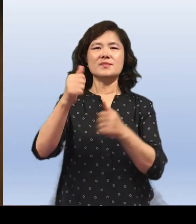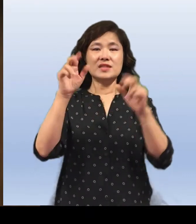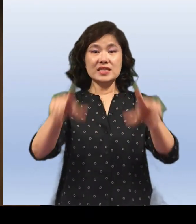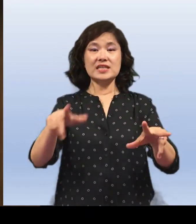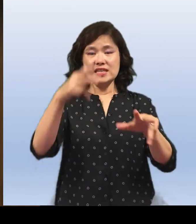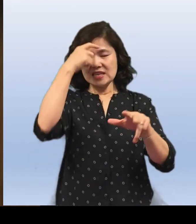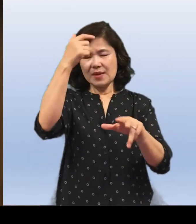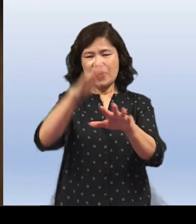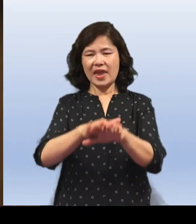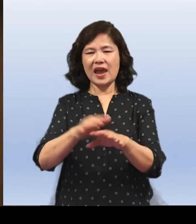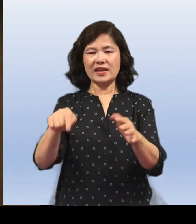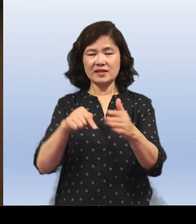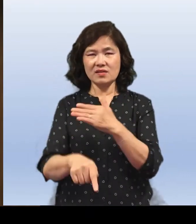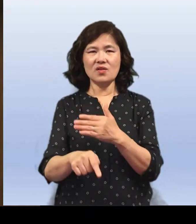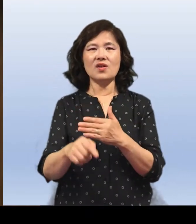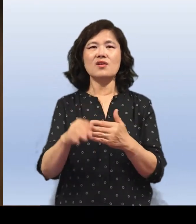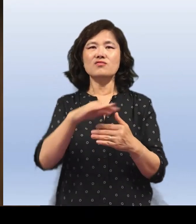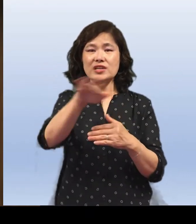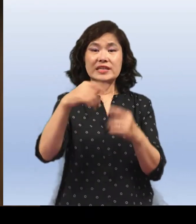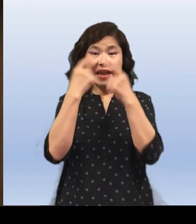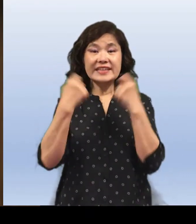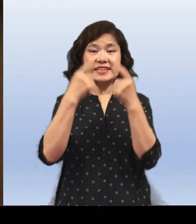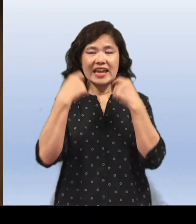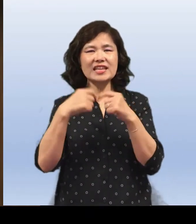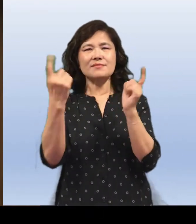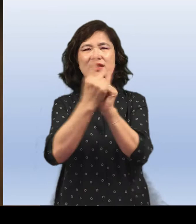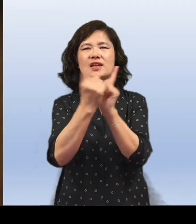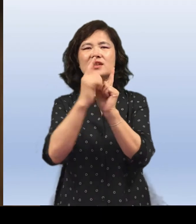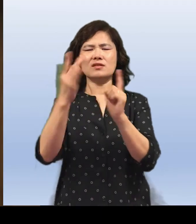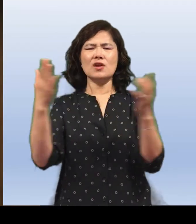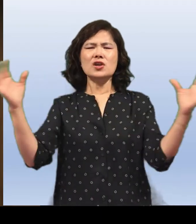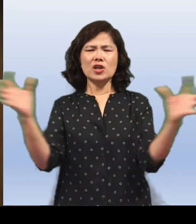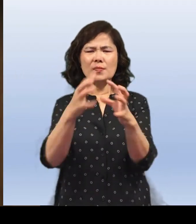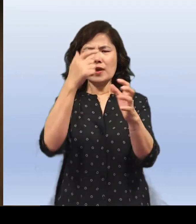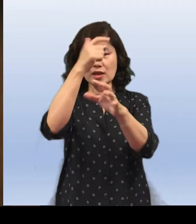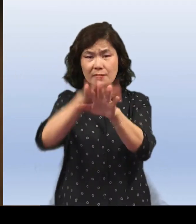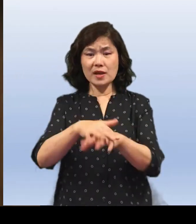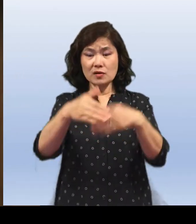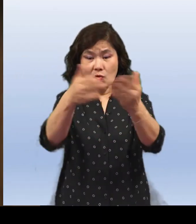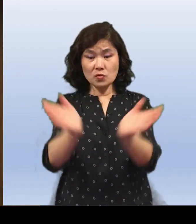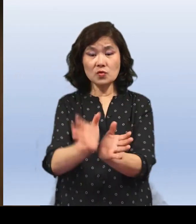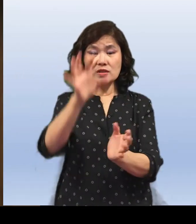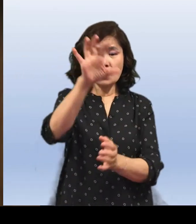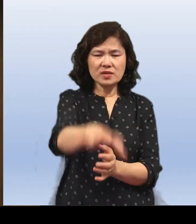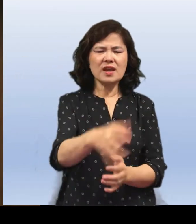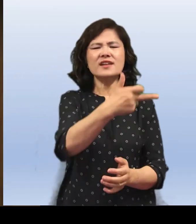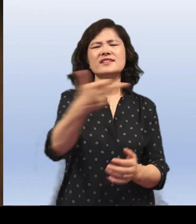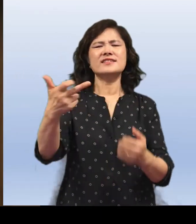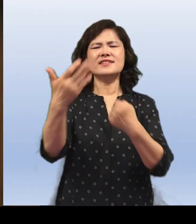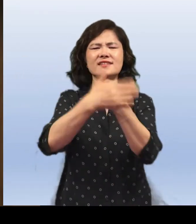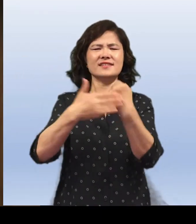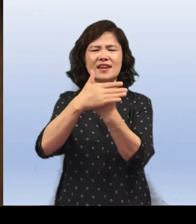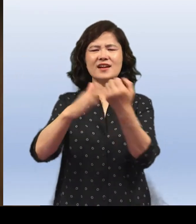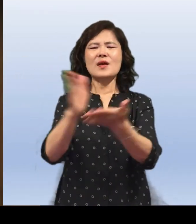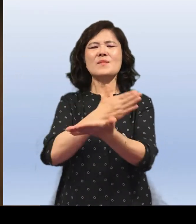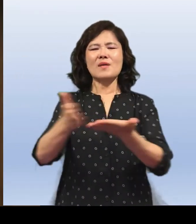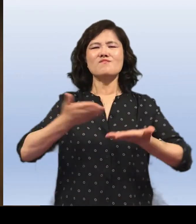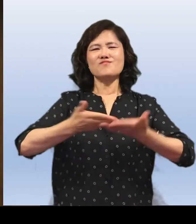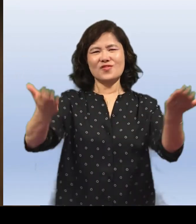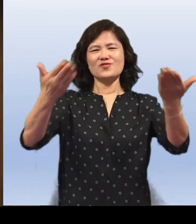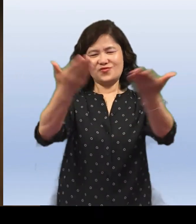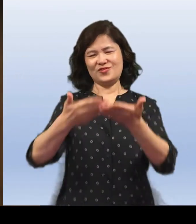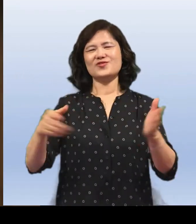예배 안에서 우리 개개인을 만나 주실 뿐만 아니라 연합하여 예배하는 공동체 가운데 큰 은혜를 베풀어 주실